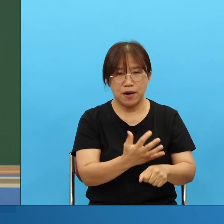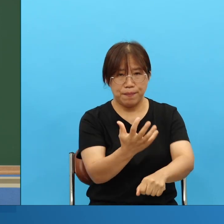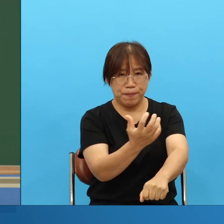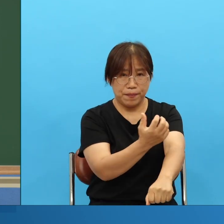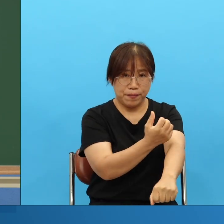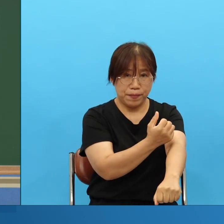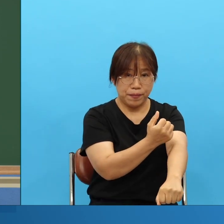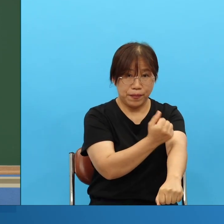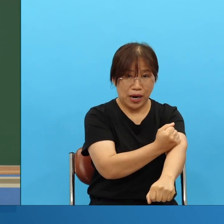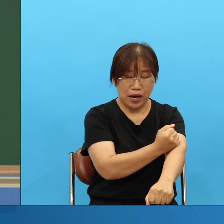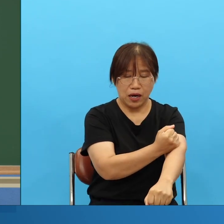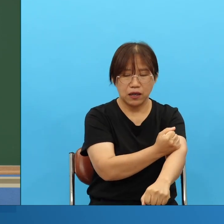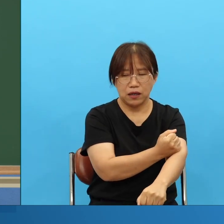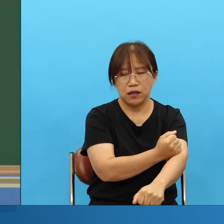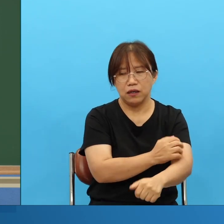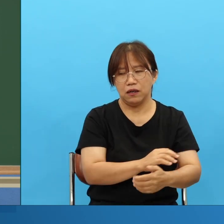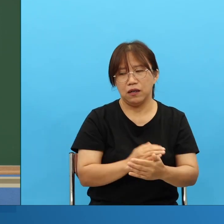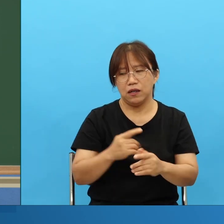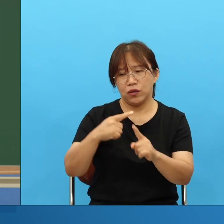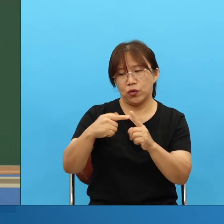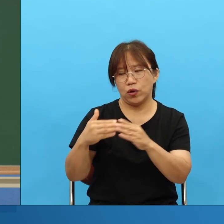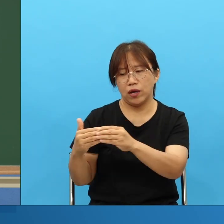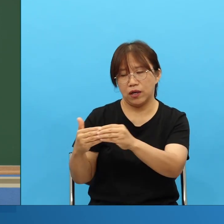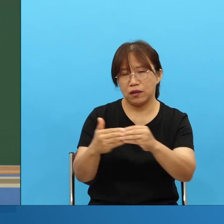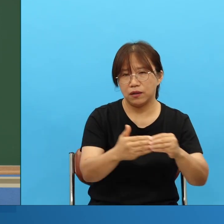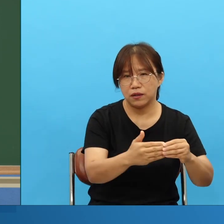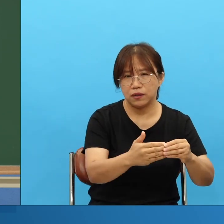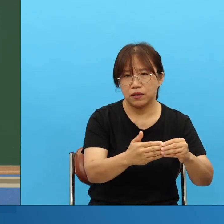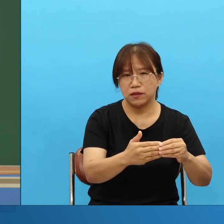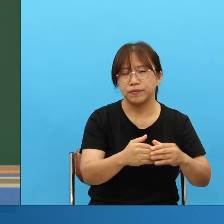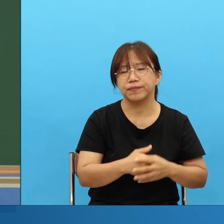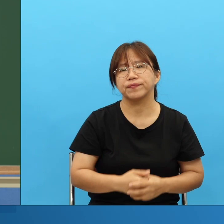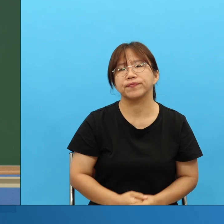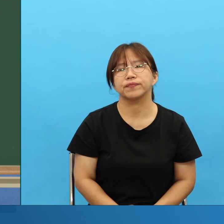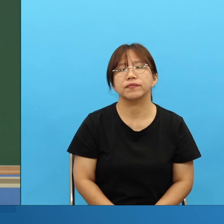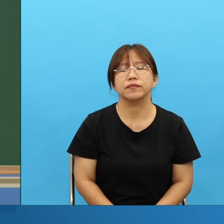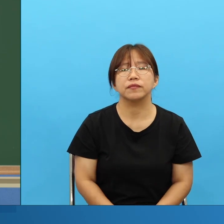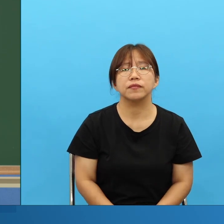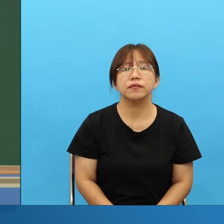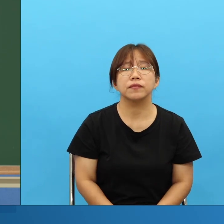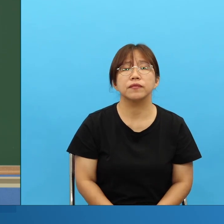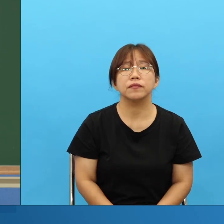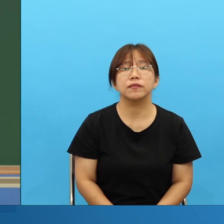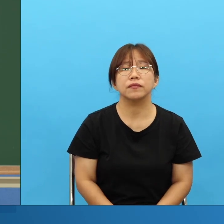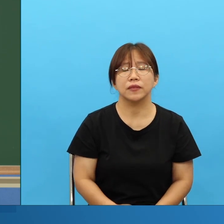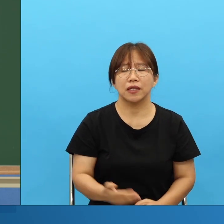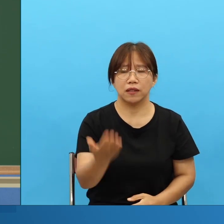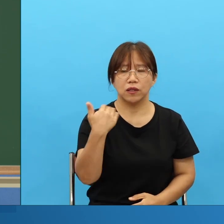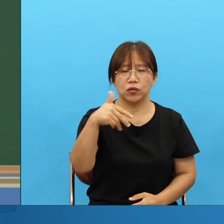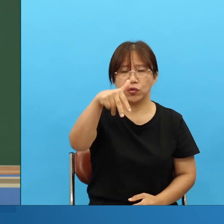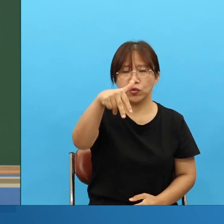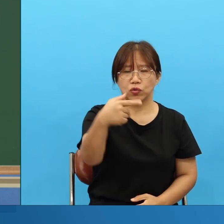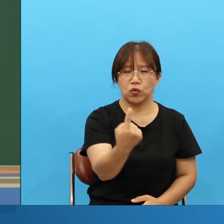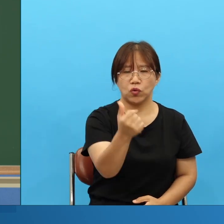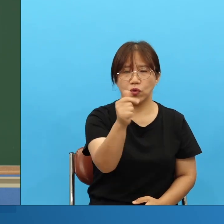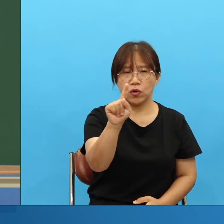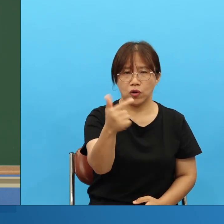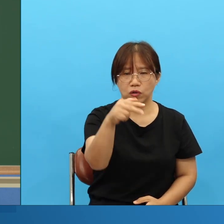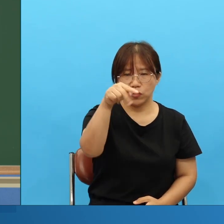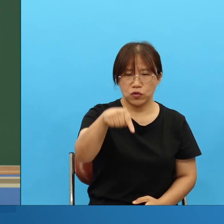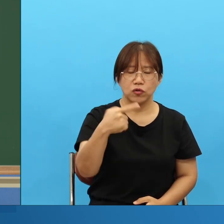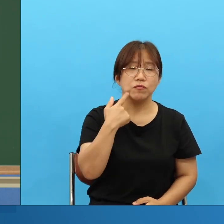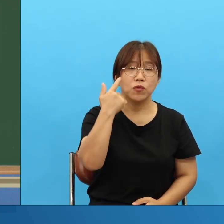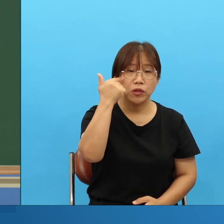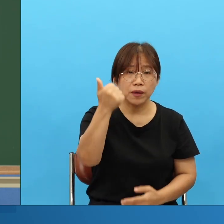보내고. 이제 초대교회 제일 많이 갔죠, 사실은. 왜냐하면 조은수 목사님하고 저하고 거의 한 30년